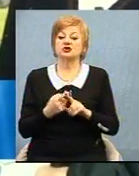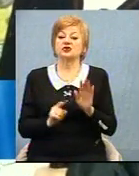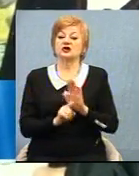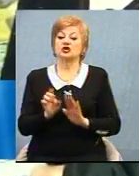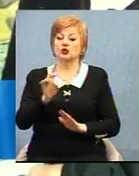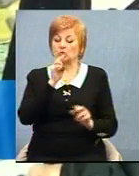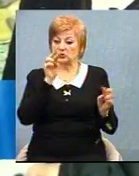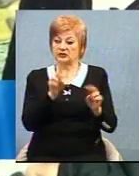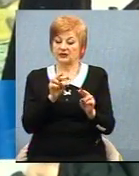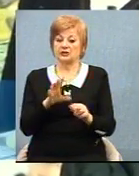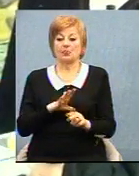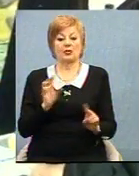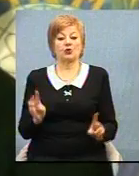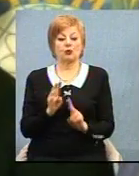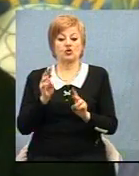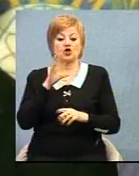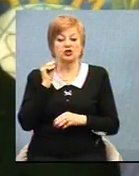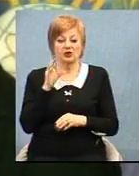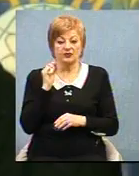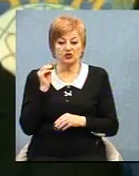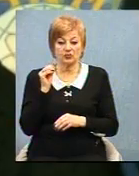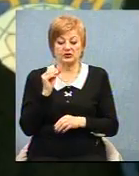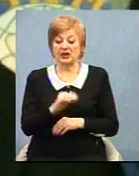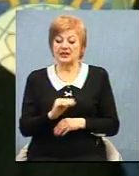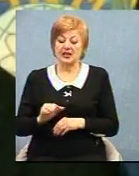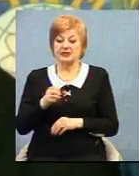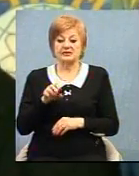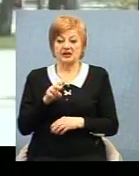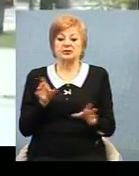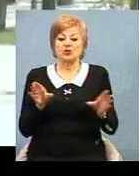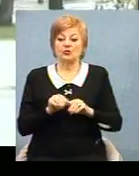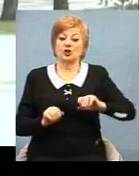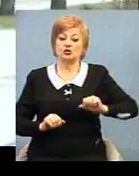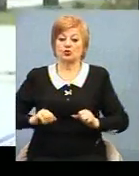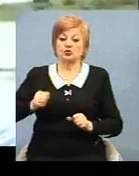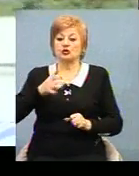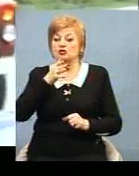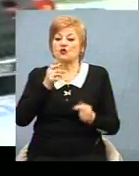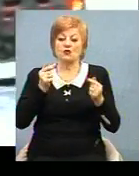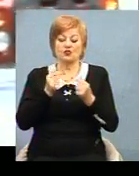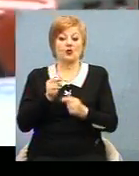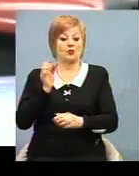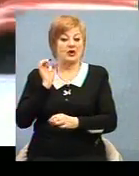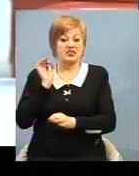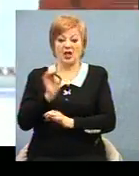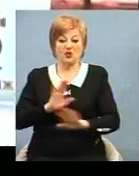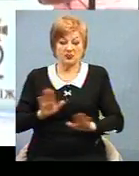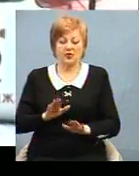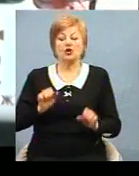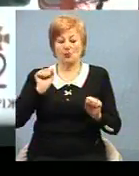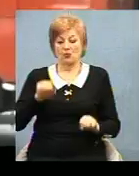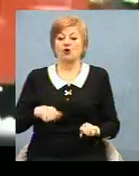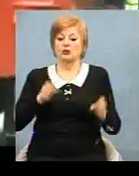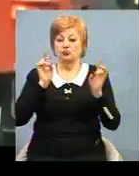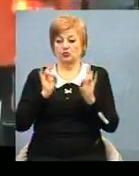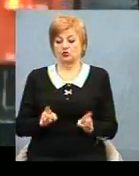став свідком пожежі у Шевченківському районі між школою та дитсадком. Якщо б він разом із друзями своєчасно не зателефонував рятувальникам, могли б постраждати